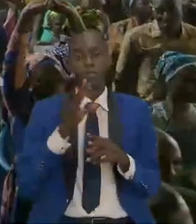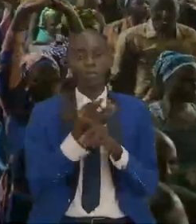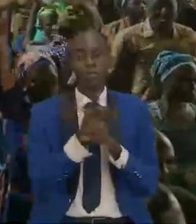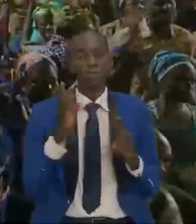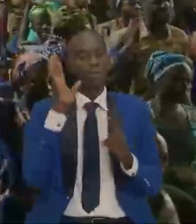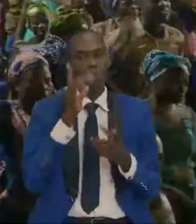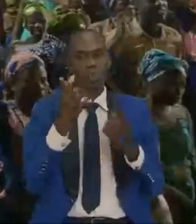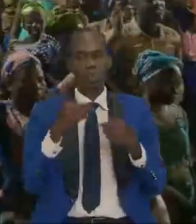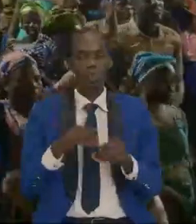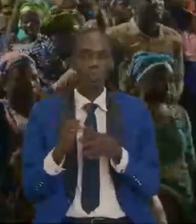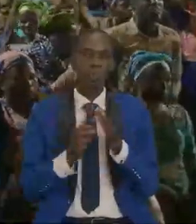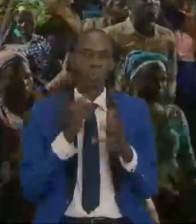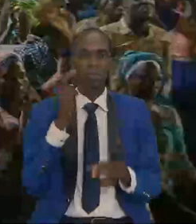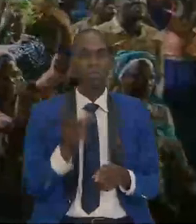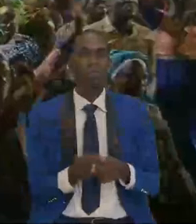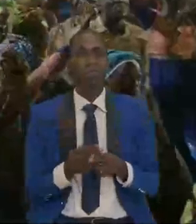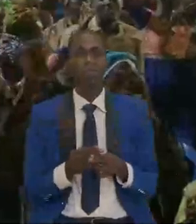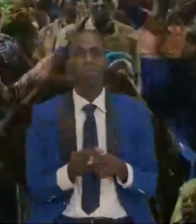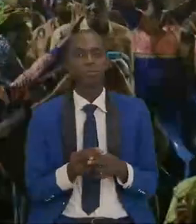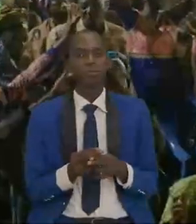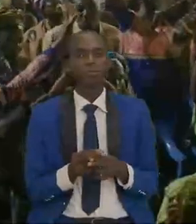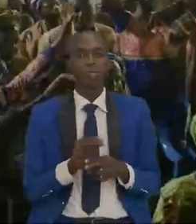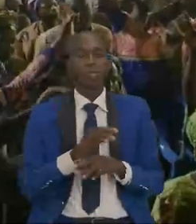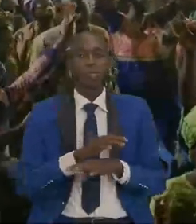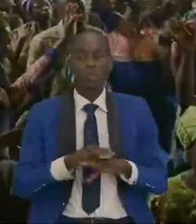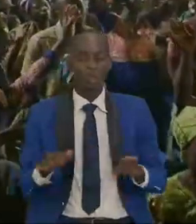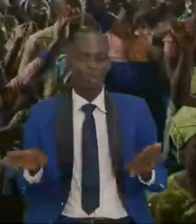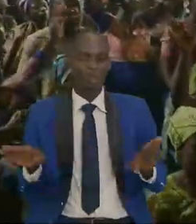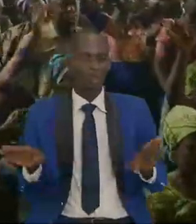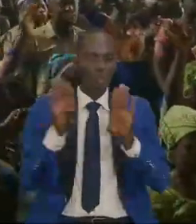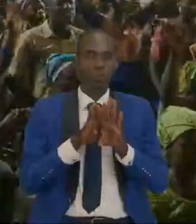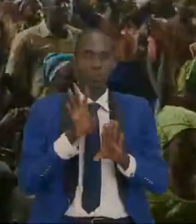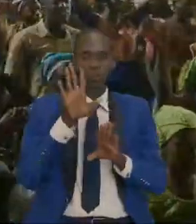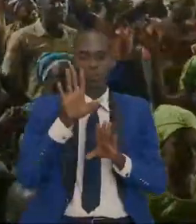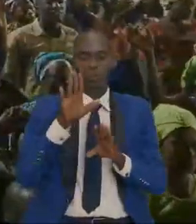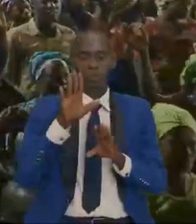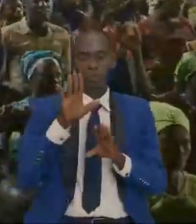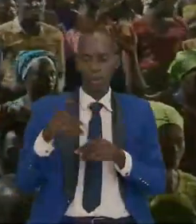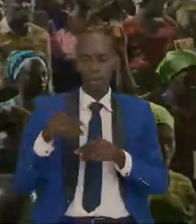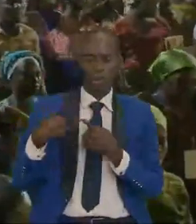votre guérison viendra. Votre délivrance viendra.